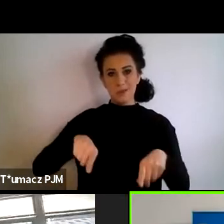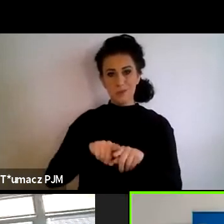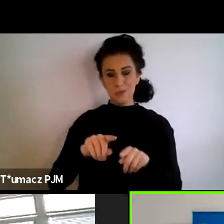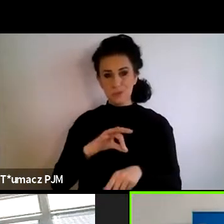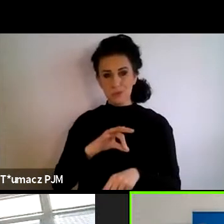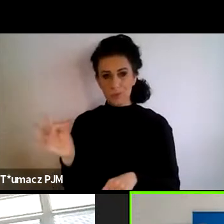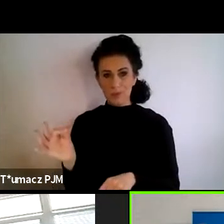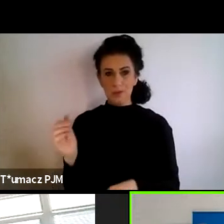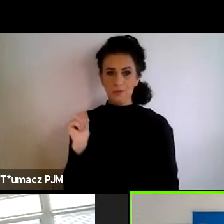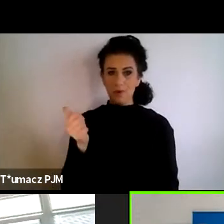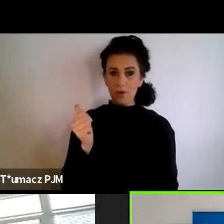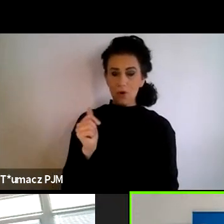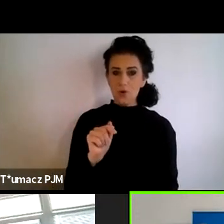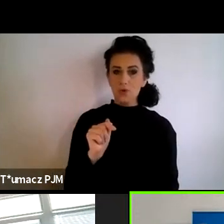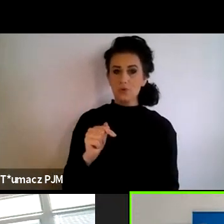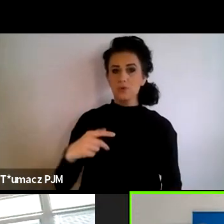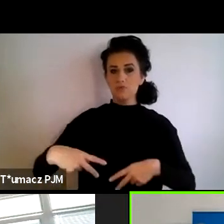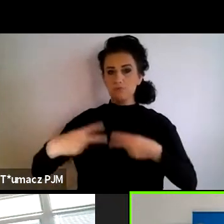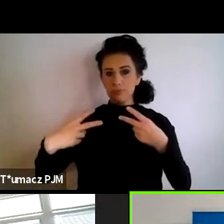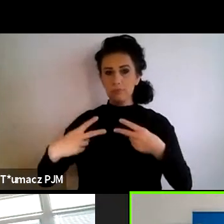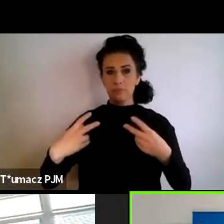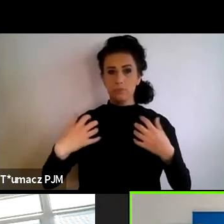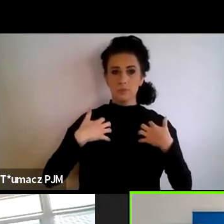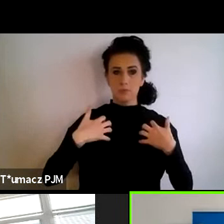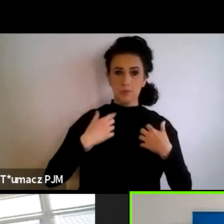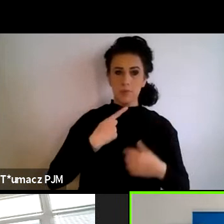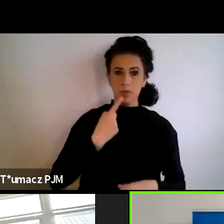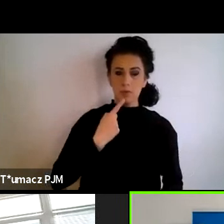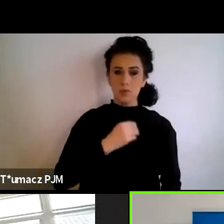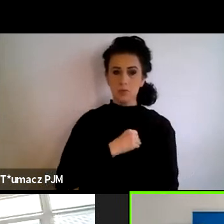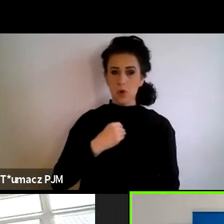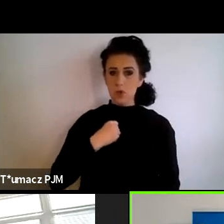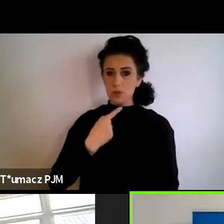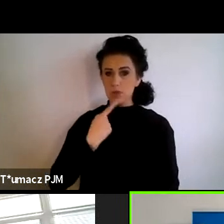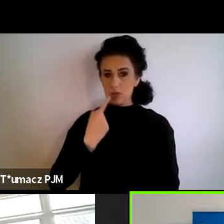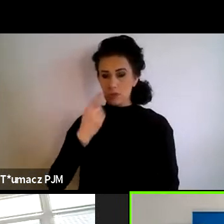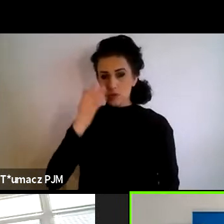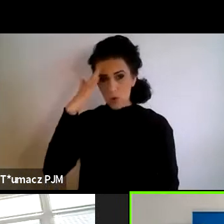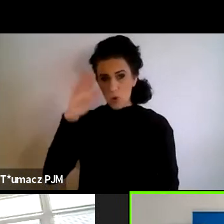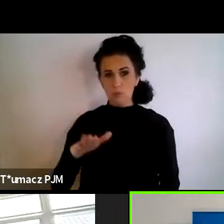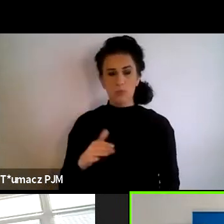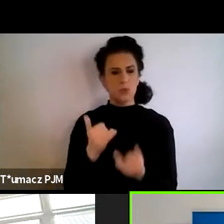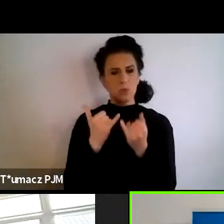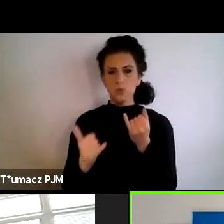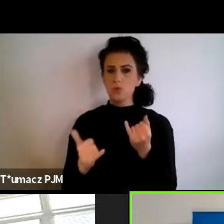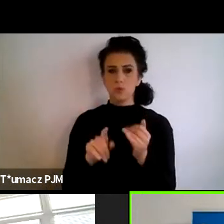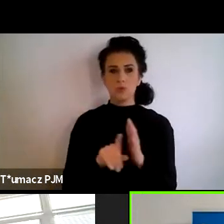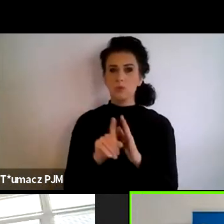oferuje wsparcie zdalne, bezpośrednie, w języku polskim, językach obcych, dla